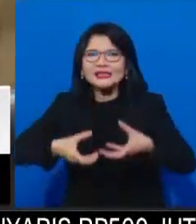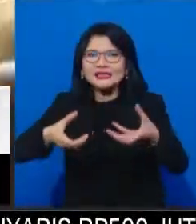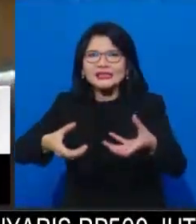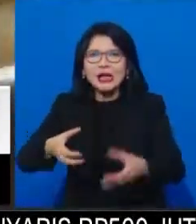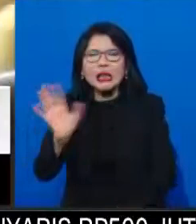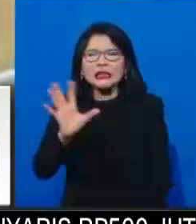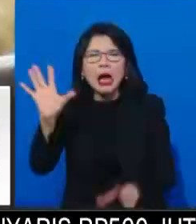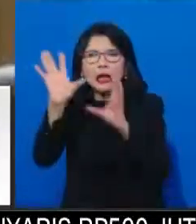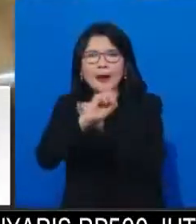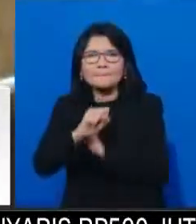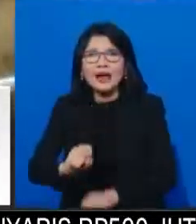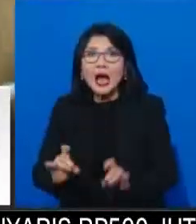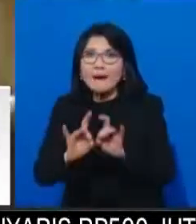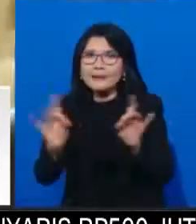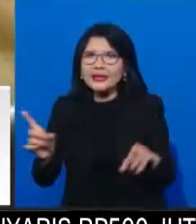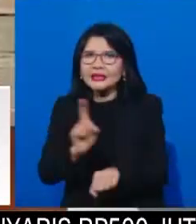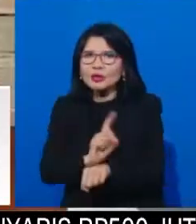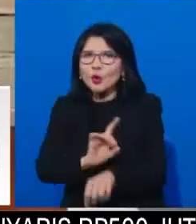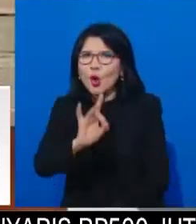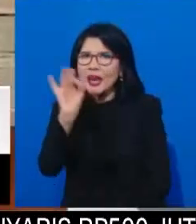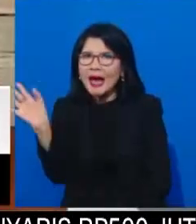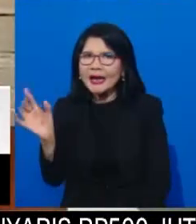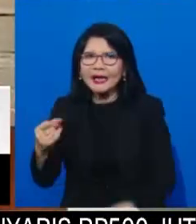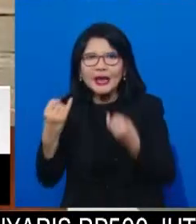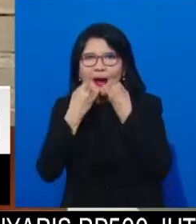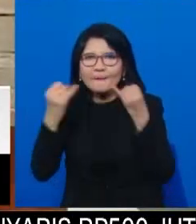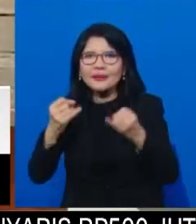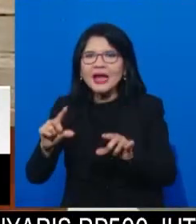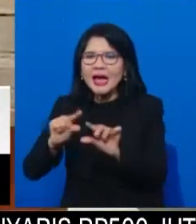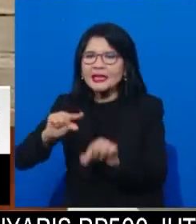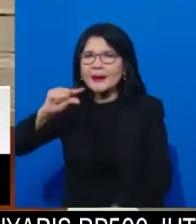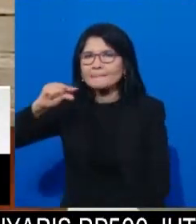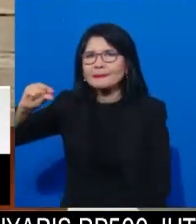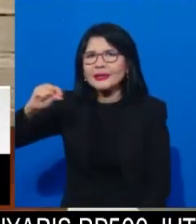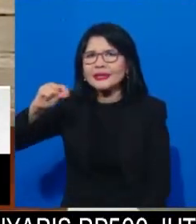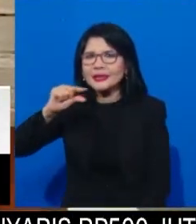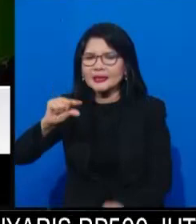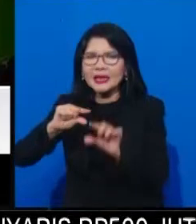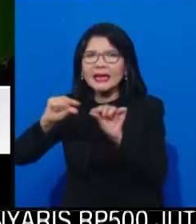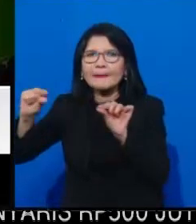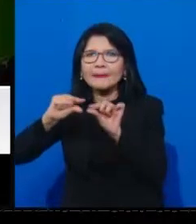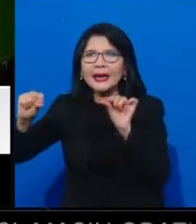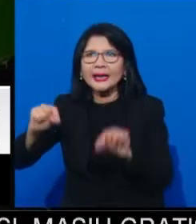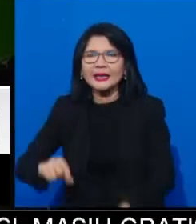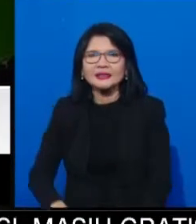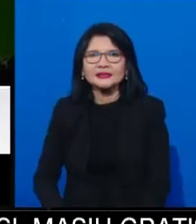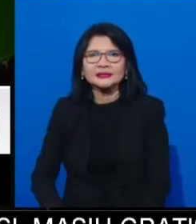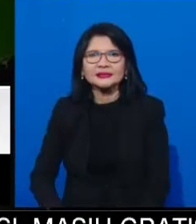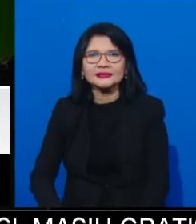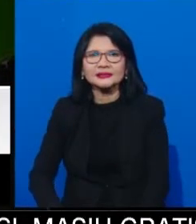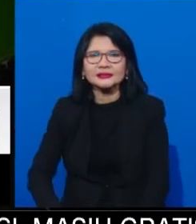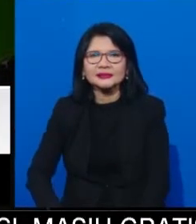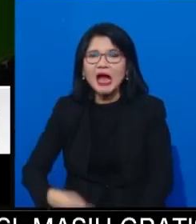terlalu gelap. Berbeda dengan kedai lainnya, mie yang digunakan berbentuk pipih. Mie pipih karena